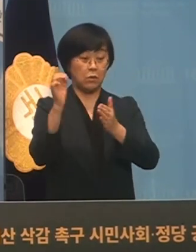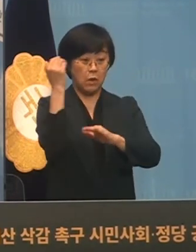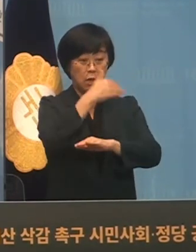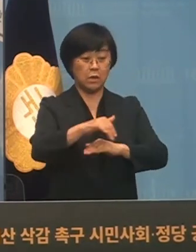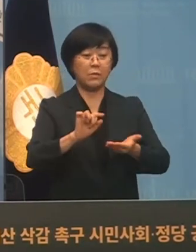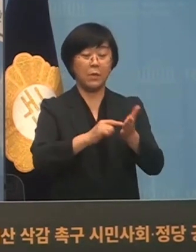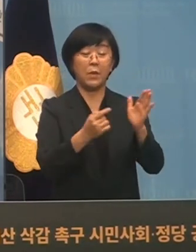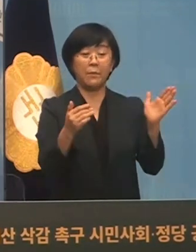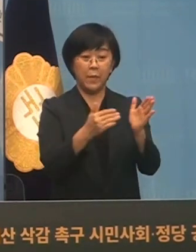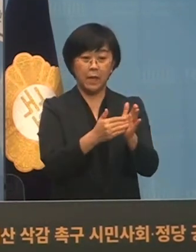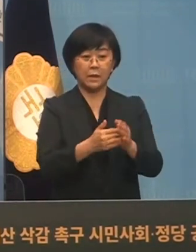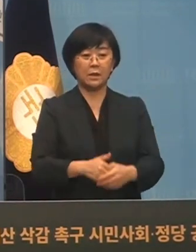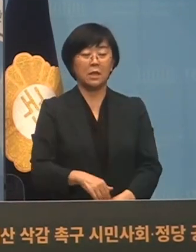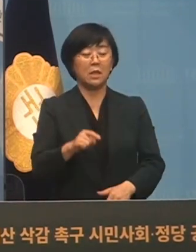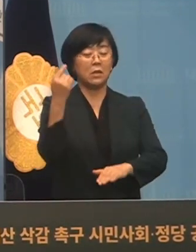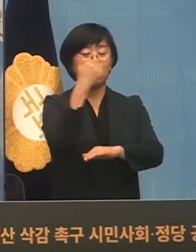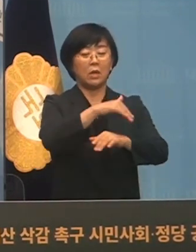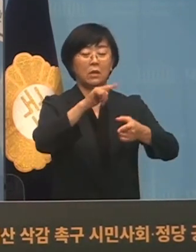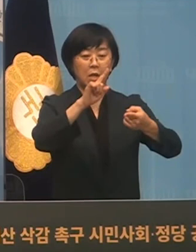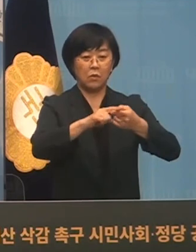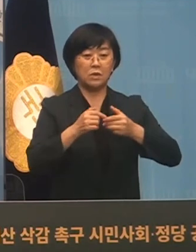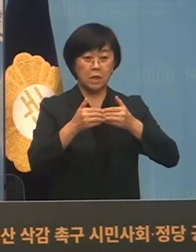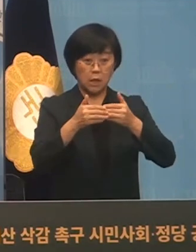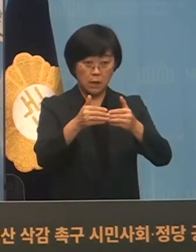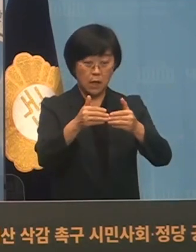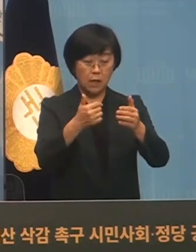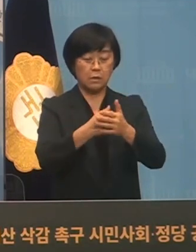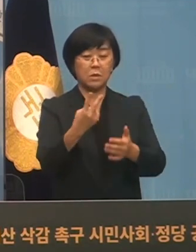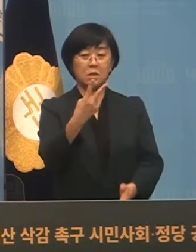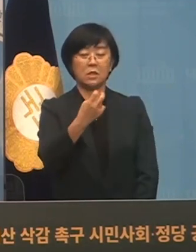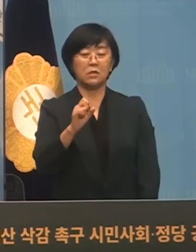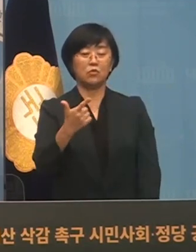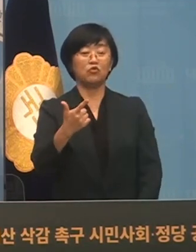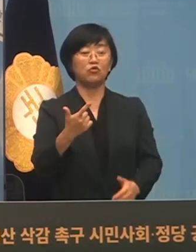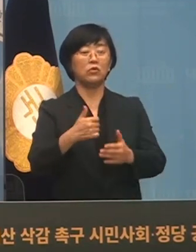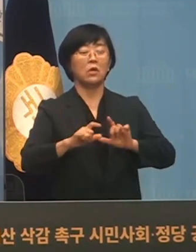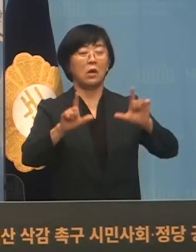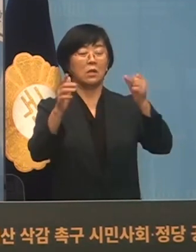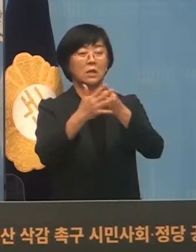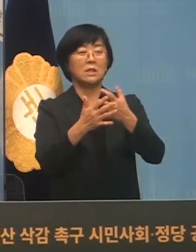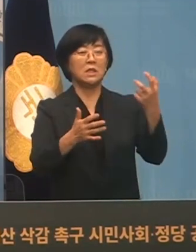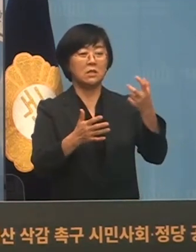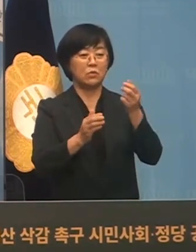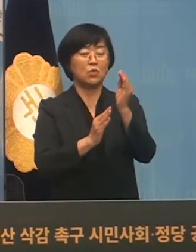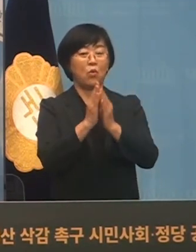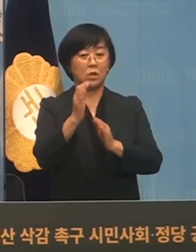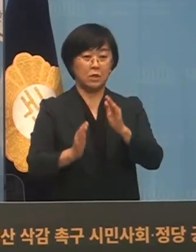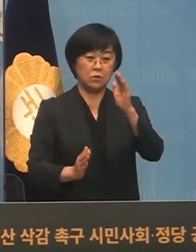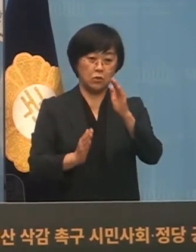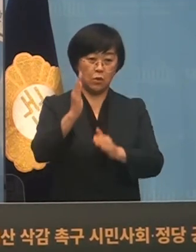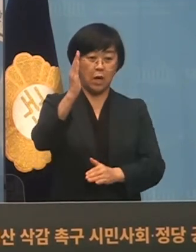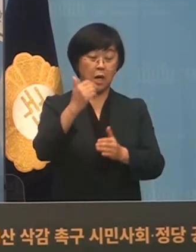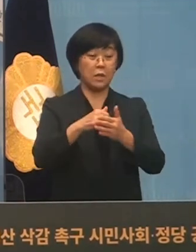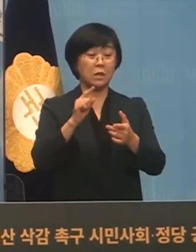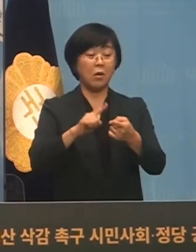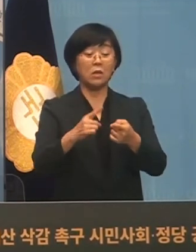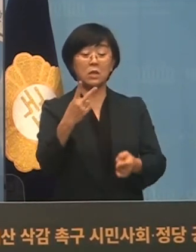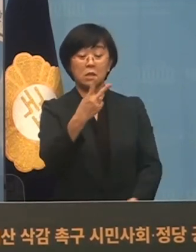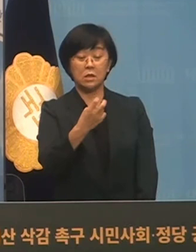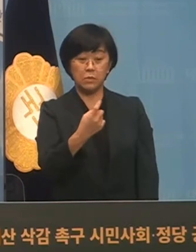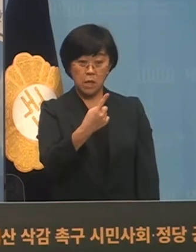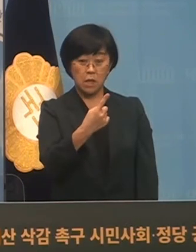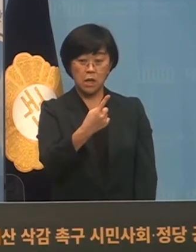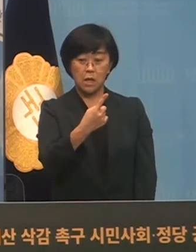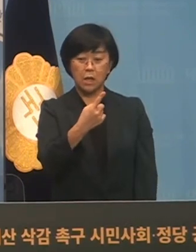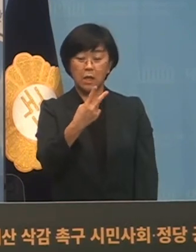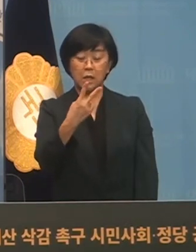계획을 밝혔습니다. 이 계획대로라면 2026년에는 무려 70조 원이 넘게 됩니다. 이는